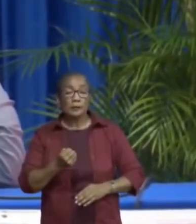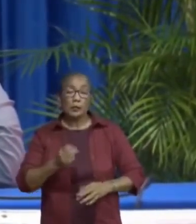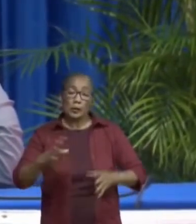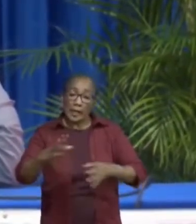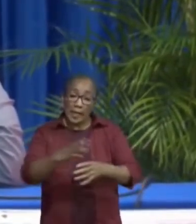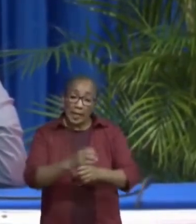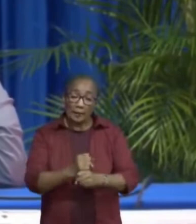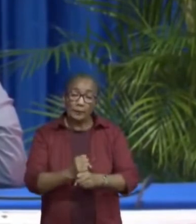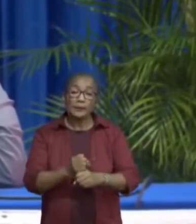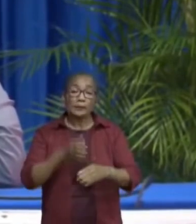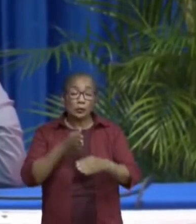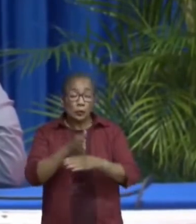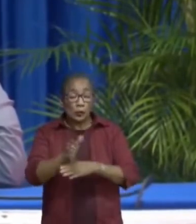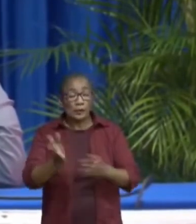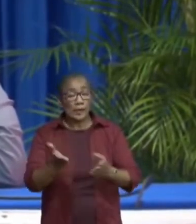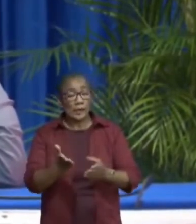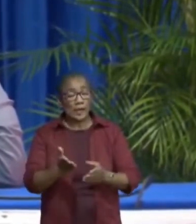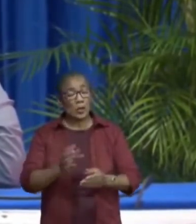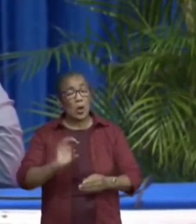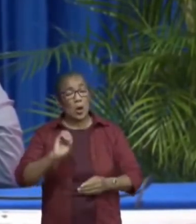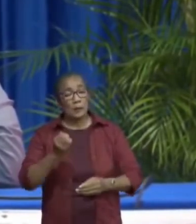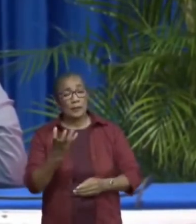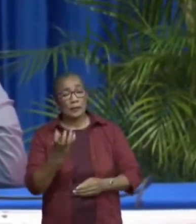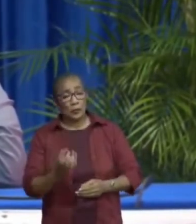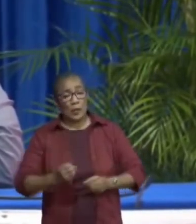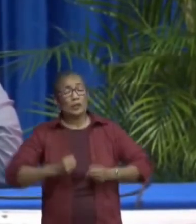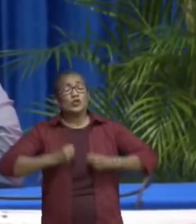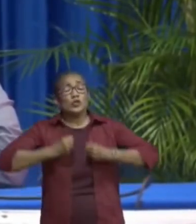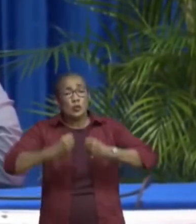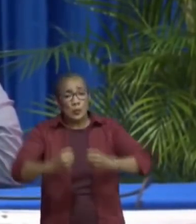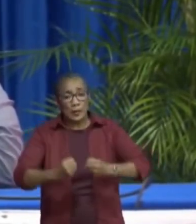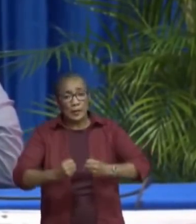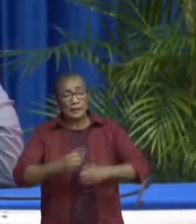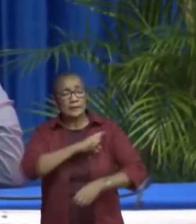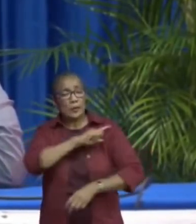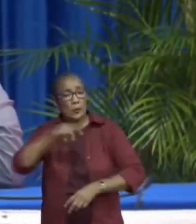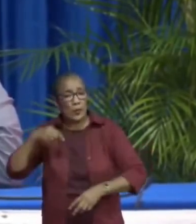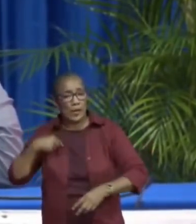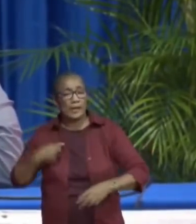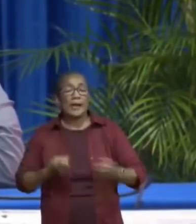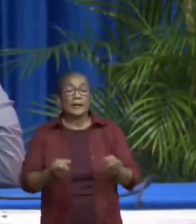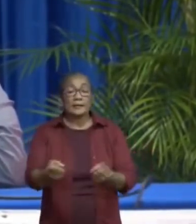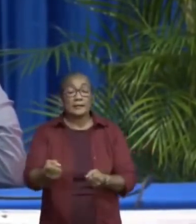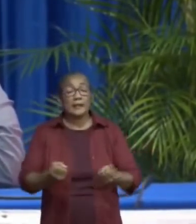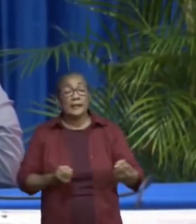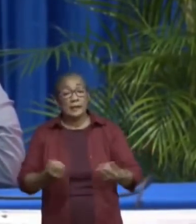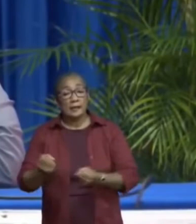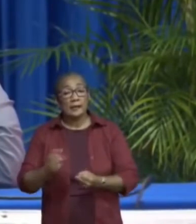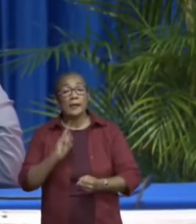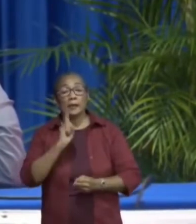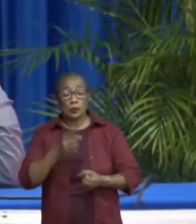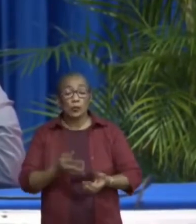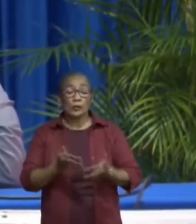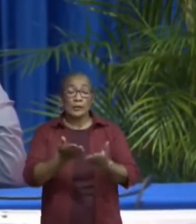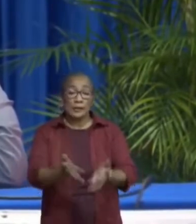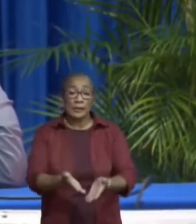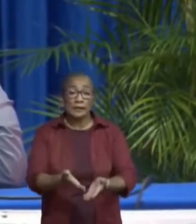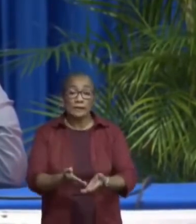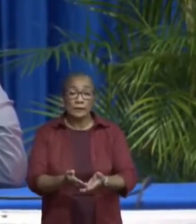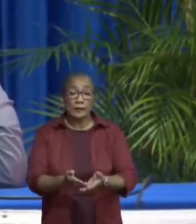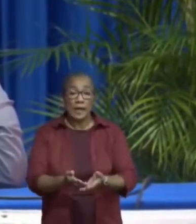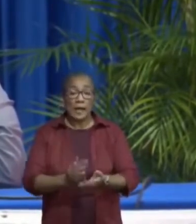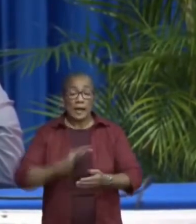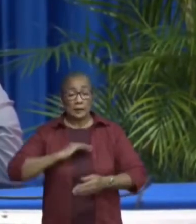krijgen. Want het is wel een stimulans die je als regering dient te geven aan die